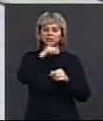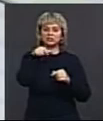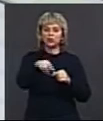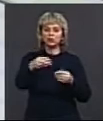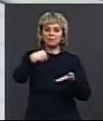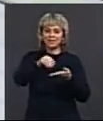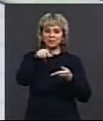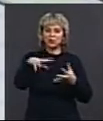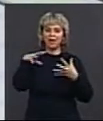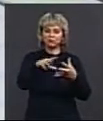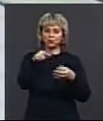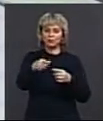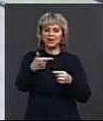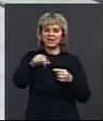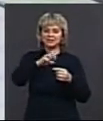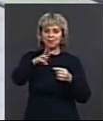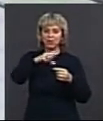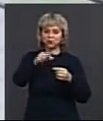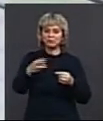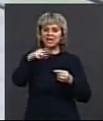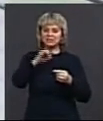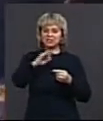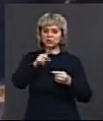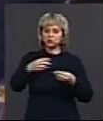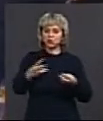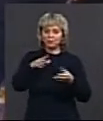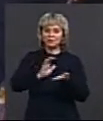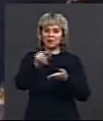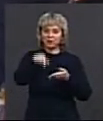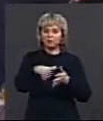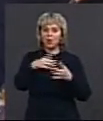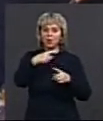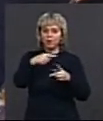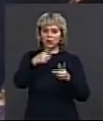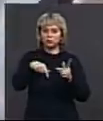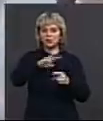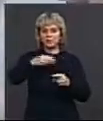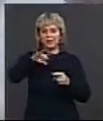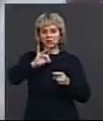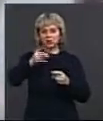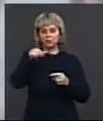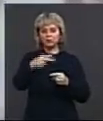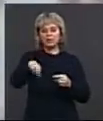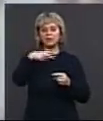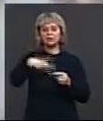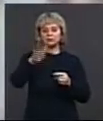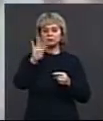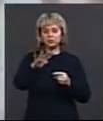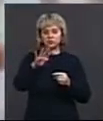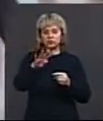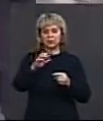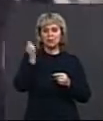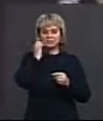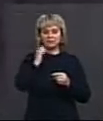на приобретение автобусов на газомоторном и дизельном топливе направлено более 1,5 миллиарда рублей. Анна Туполева,